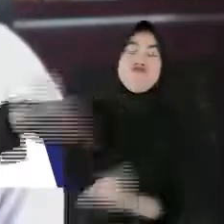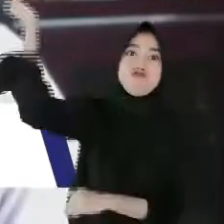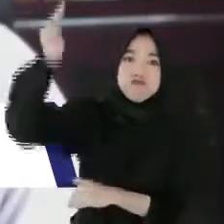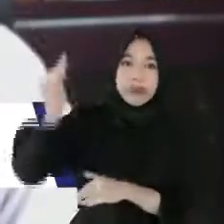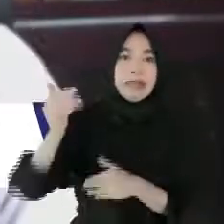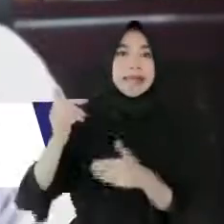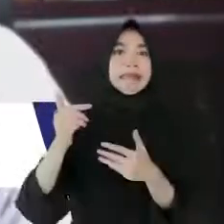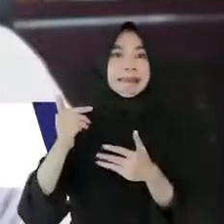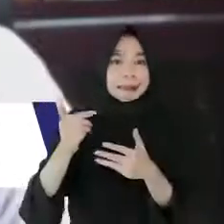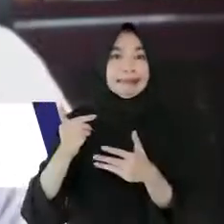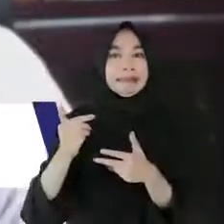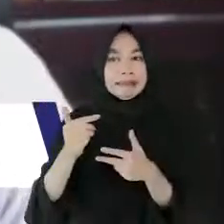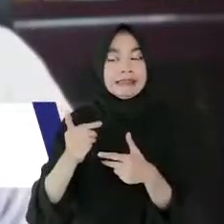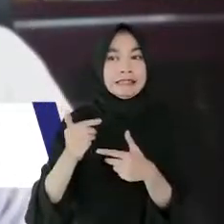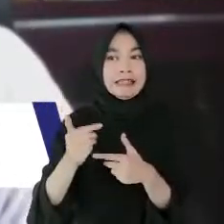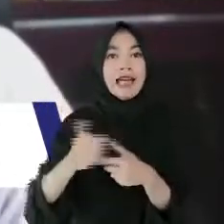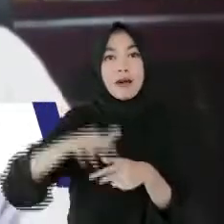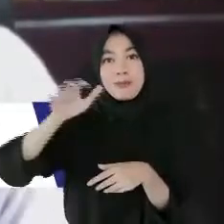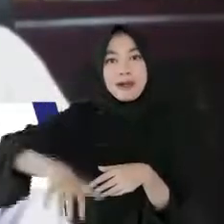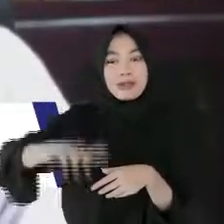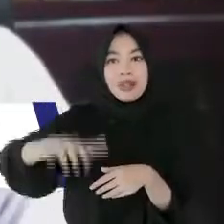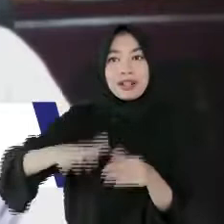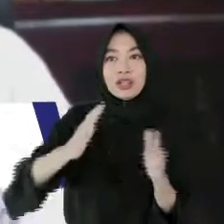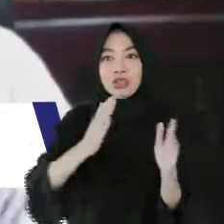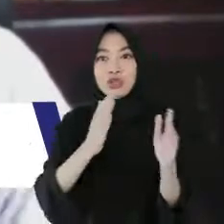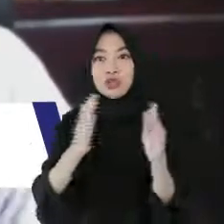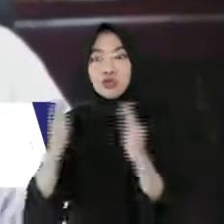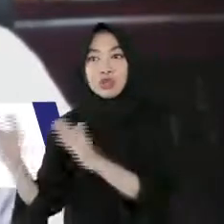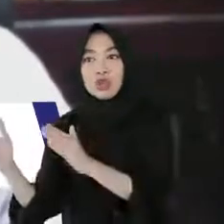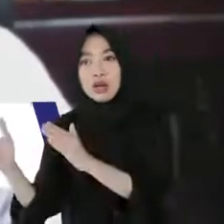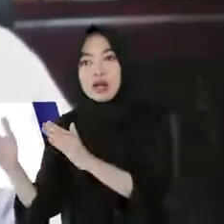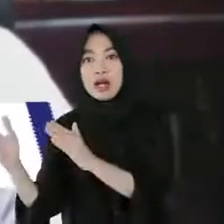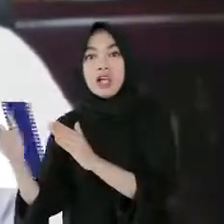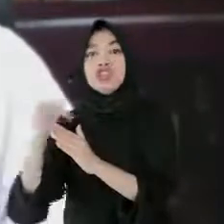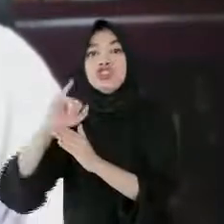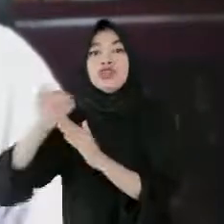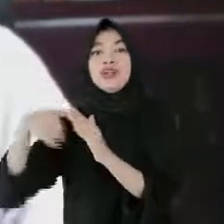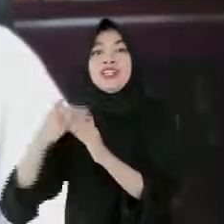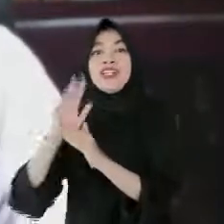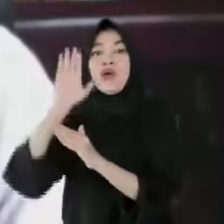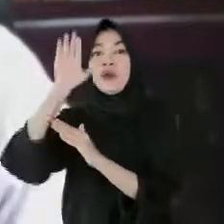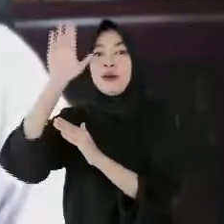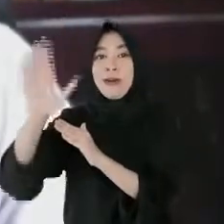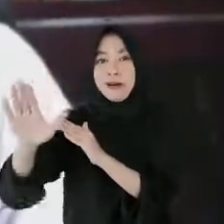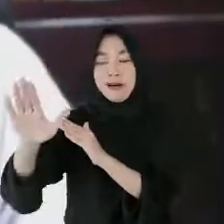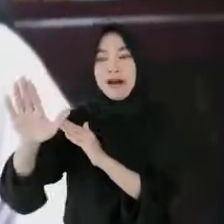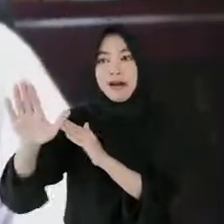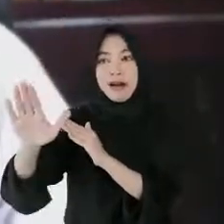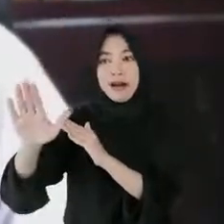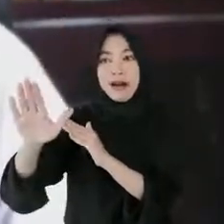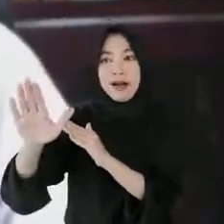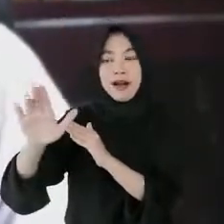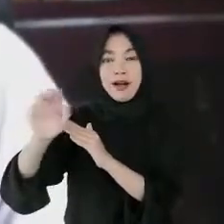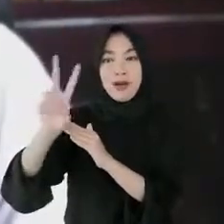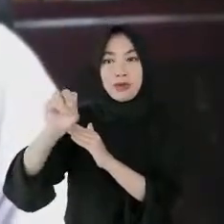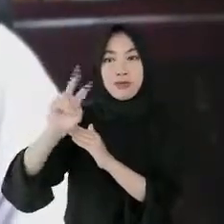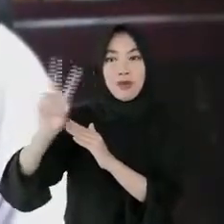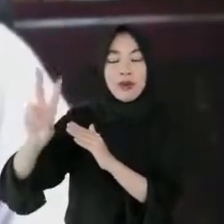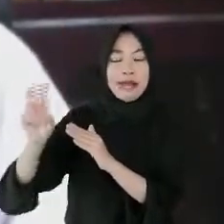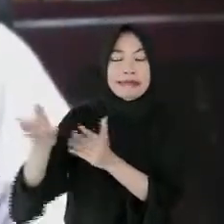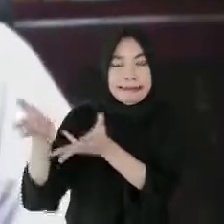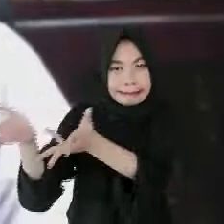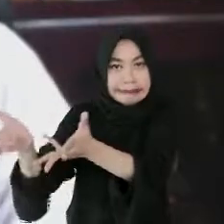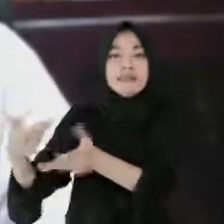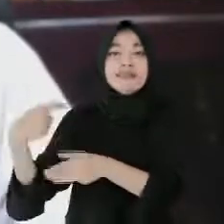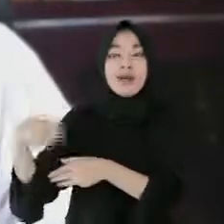kemudian ke untuk kejuaraan bola basket di dunia menjadi berlanjut tahun depan Jadi mungkin dan tidak ingin mendahului kementerian